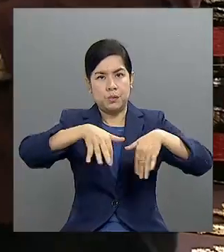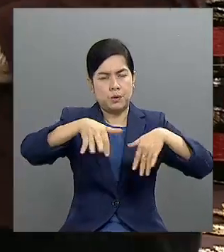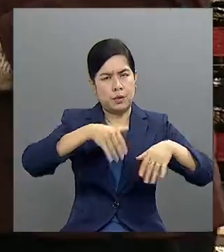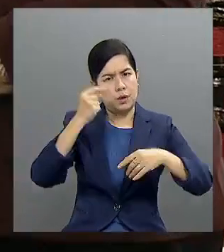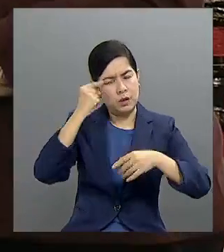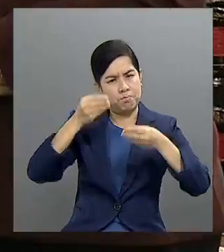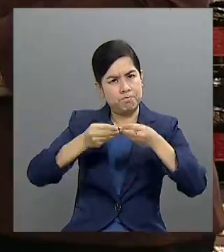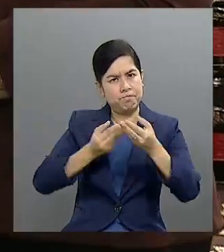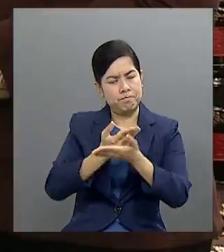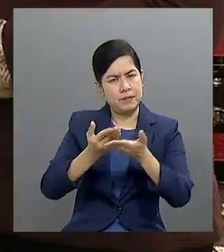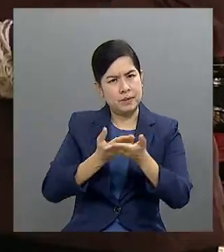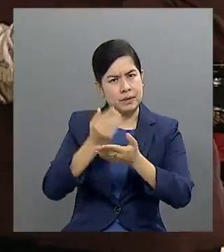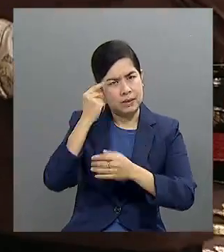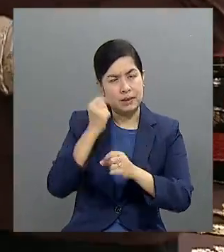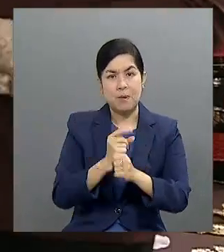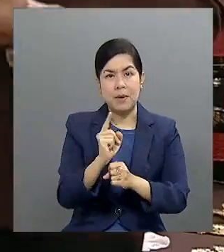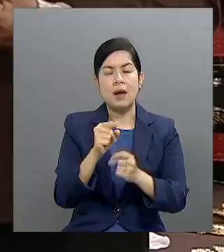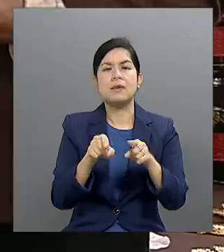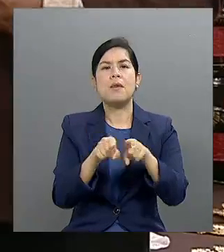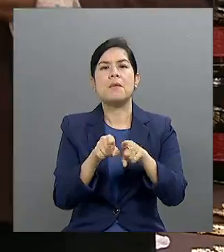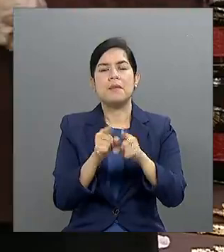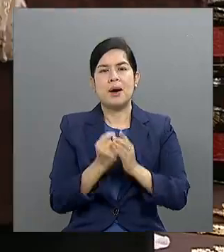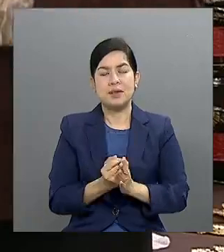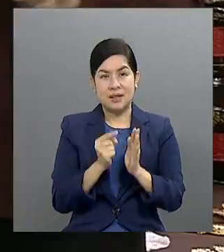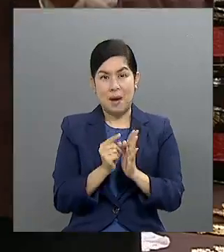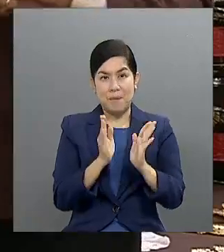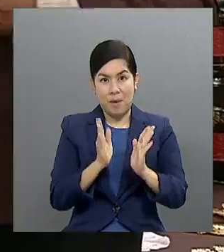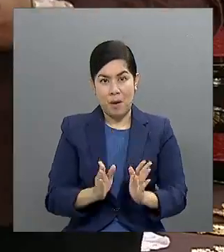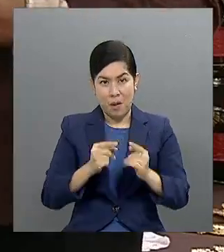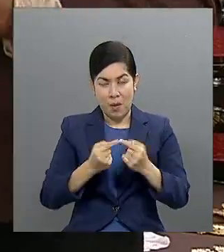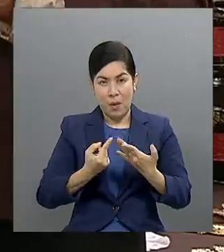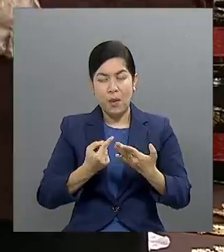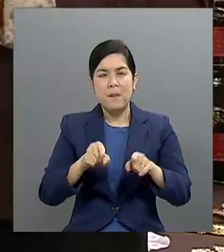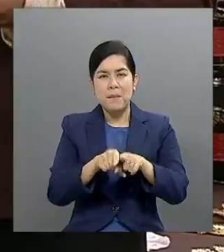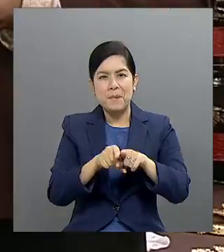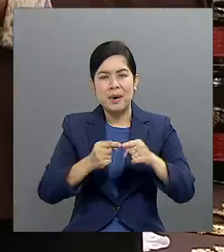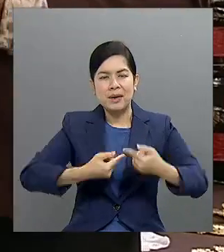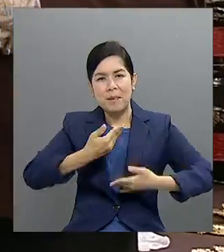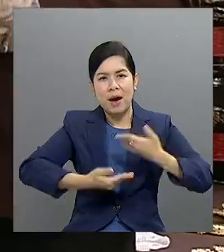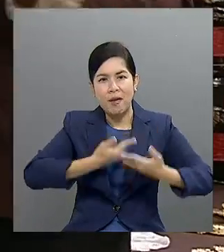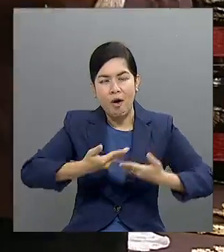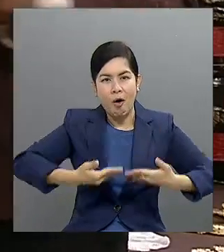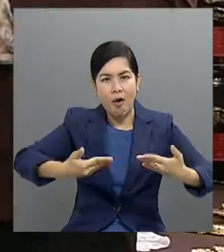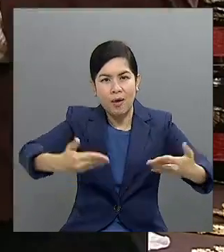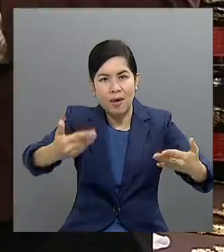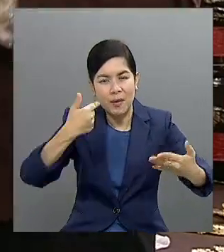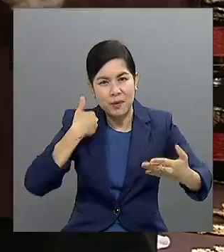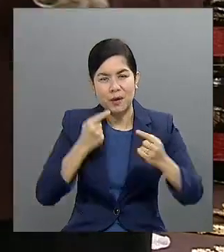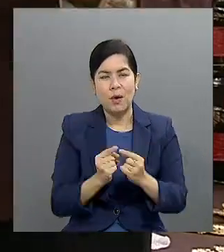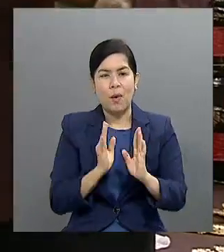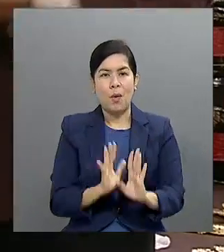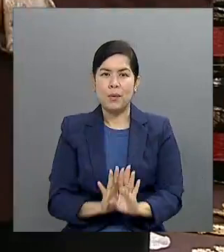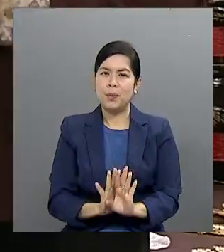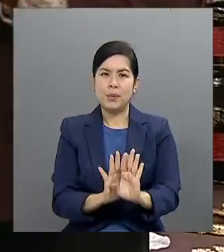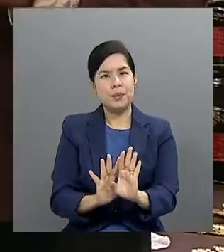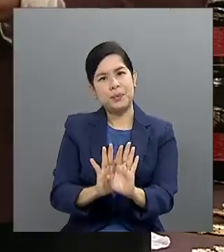ของ walking street ถนนคนเดินภูเก็ตหลาดใหญ่นะครับเพื่อที่จะให้นักท่องเที่ยวเนี่ยได้มีกิจกรรมทำแล้วก็หนึ่งอันดับที่สองก็คือเพื่อเป็นโชว์รูม